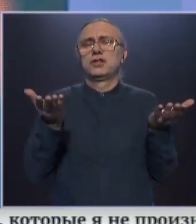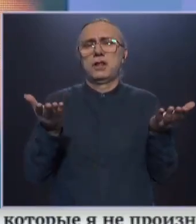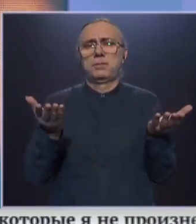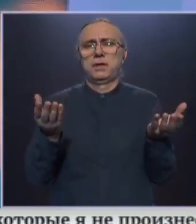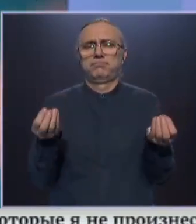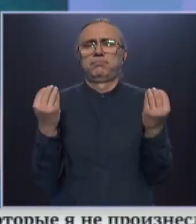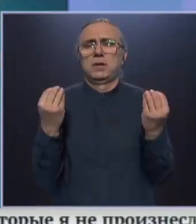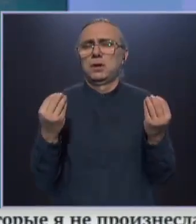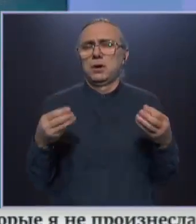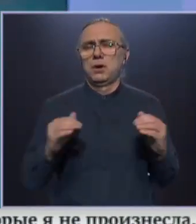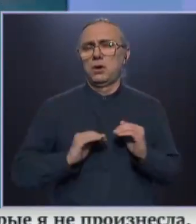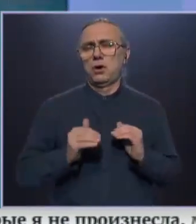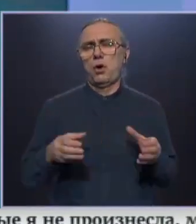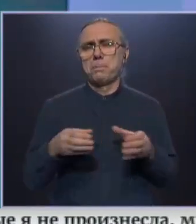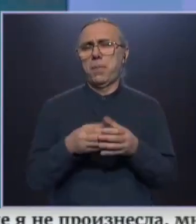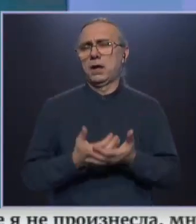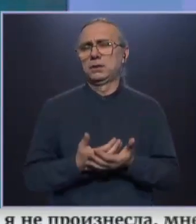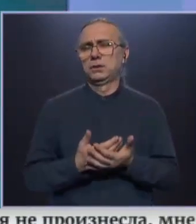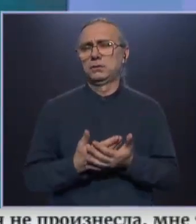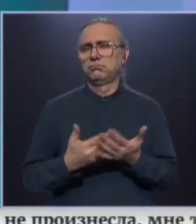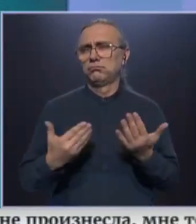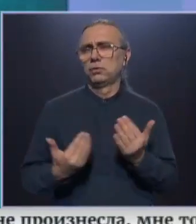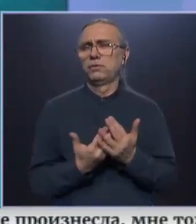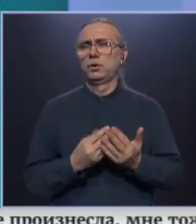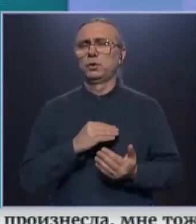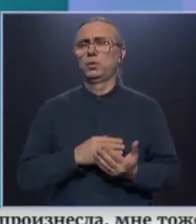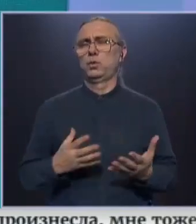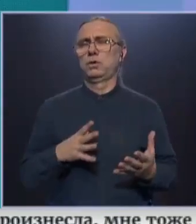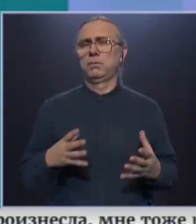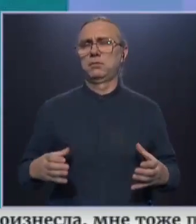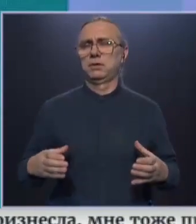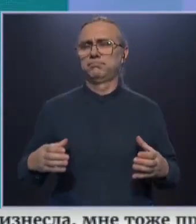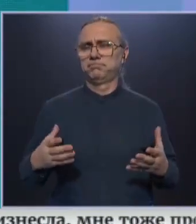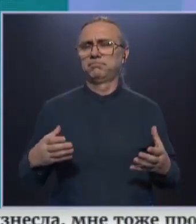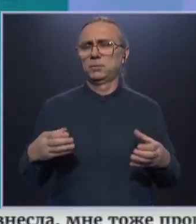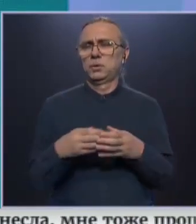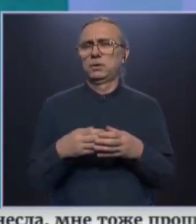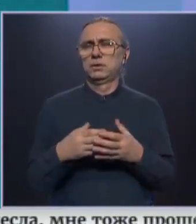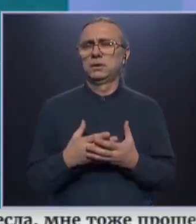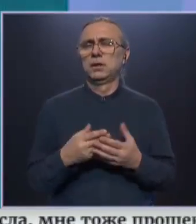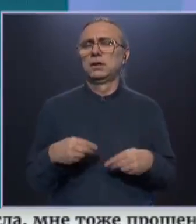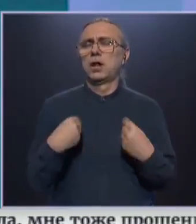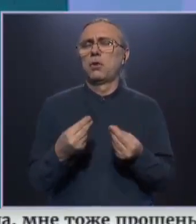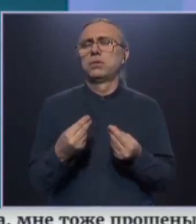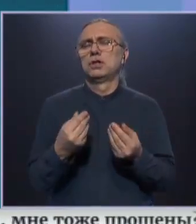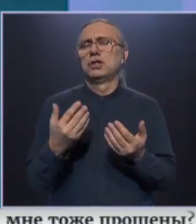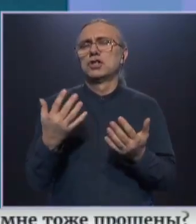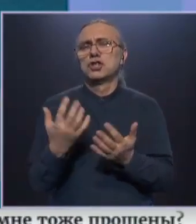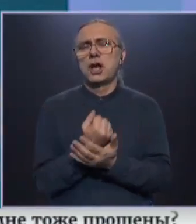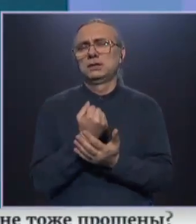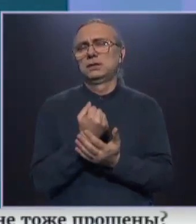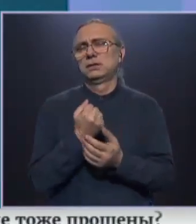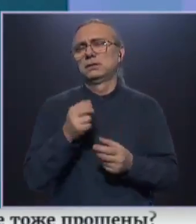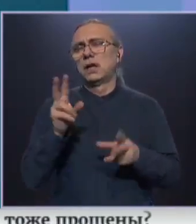не просто бы подняло бы дух компании, а дало какой-то, наверное, шанс надежды